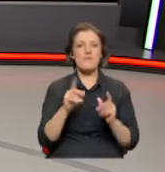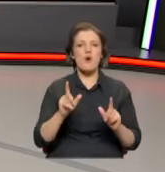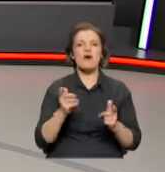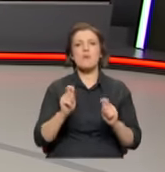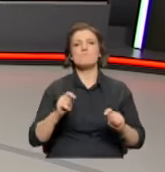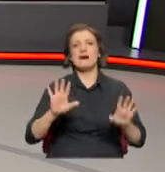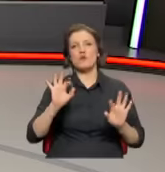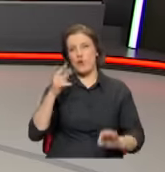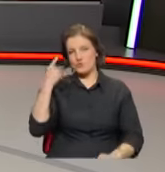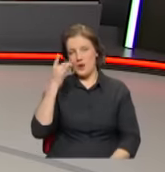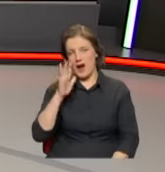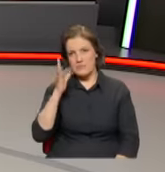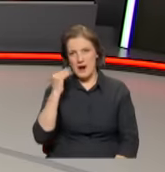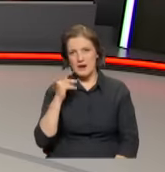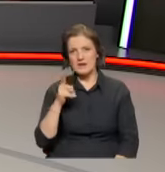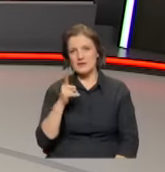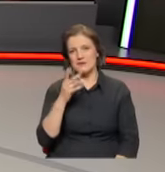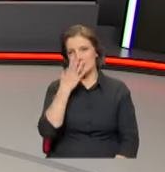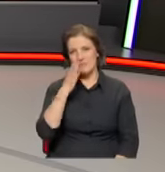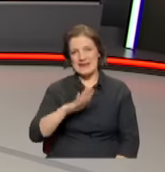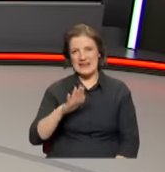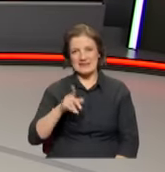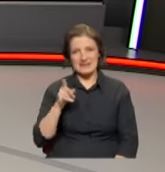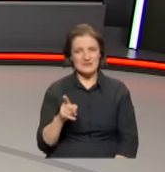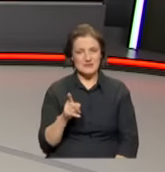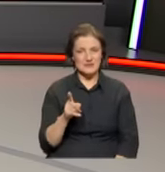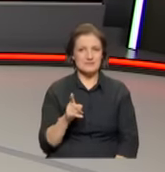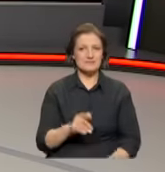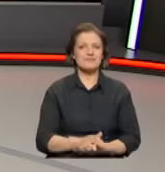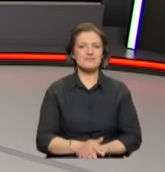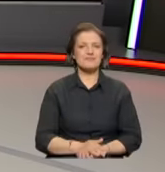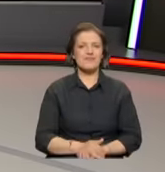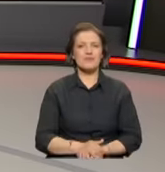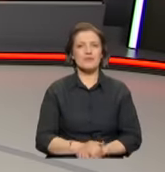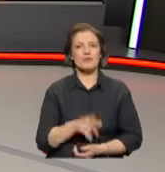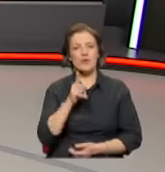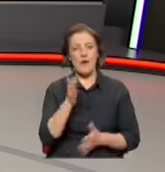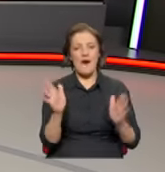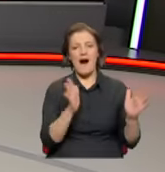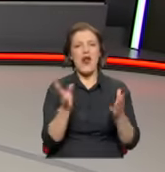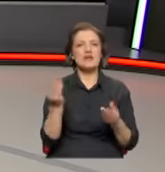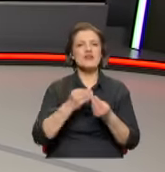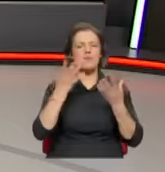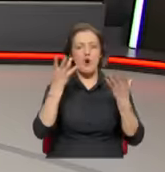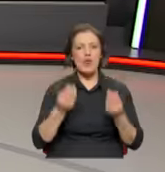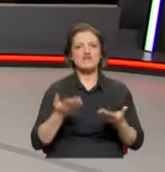kadarıyla. Beklentilerimizi bu kadar mütevazı tutmayalım. O ara zam olacak.